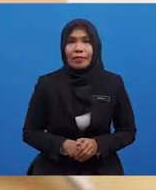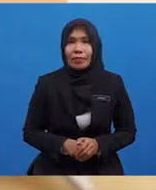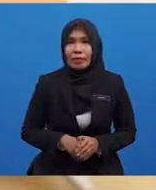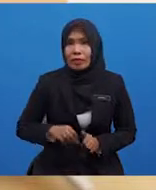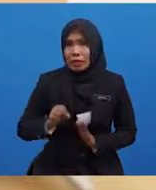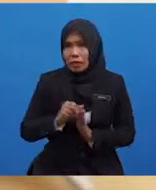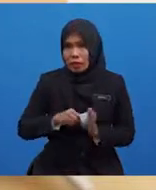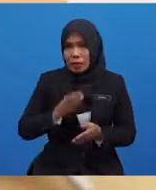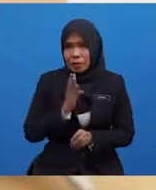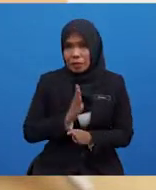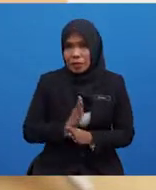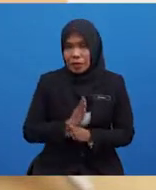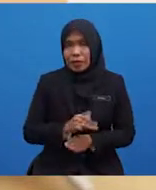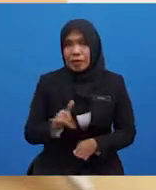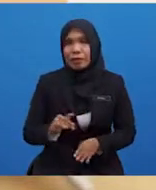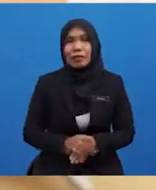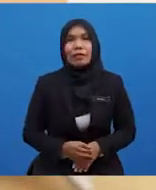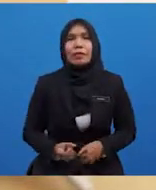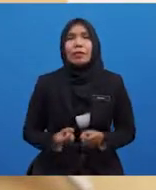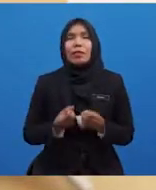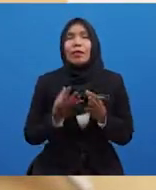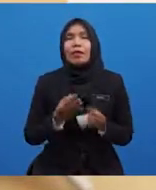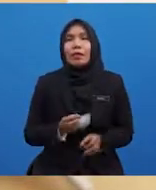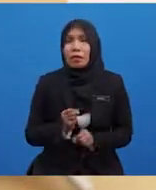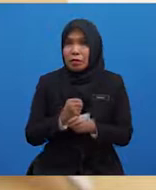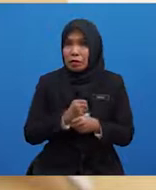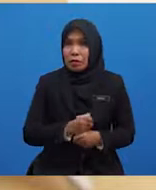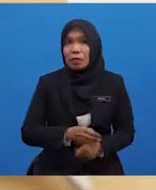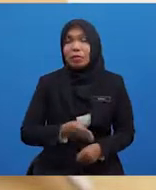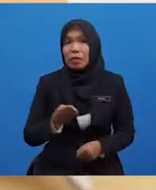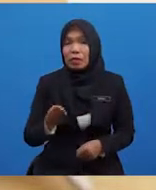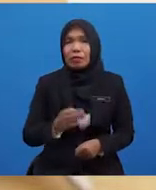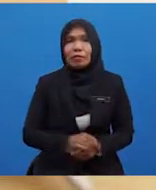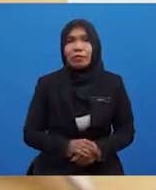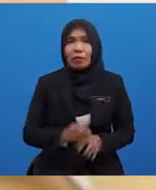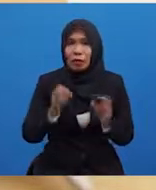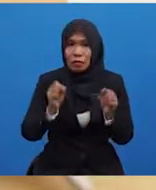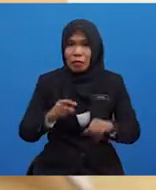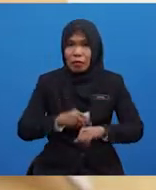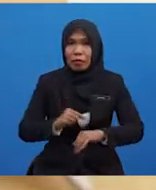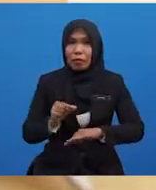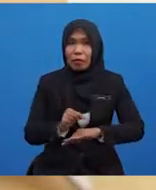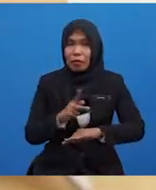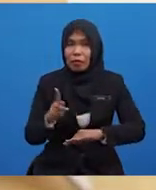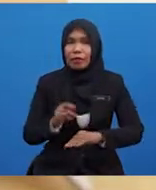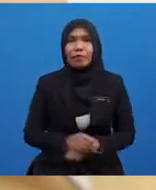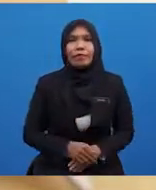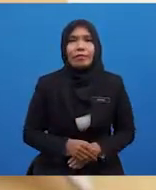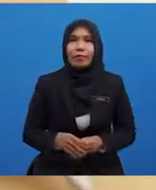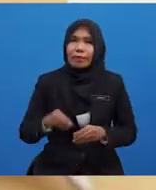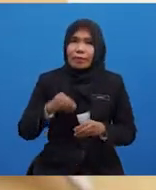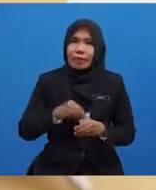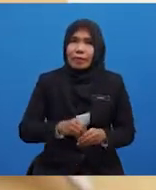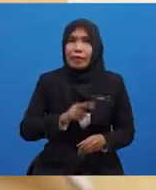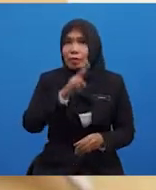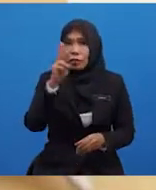Sebenarnya, banyak bentuk bahan rangsangan boleh digunakan dalam menguji